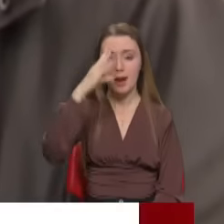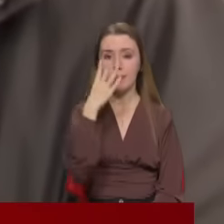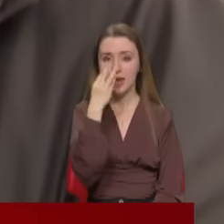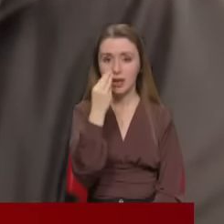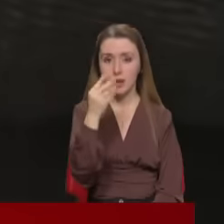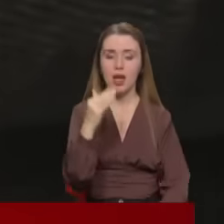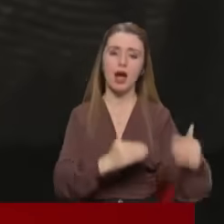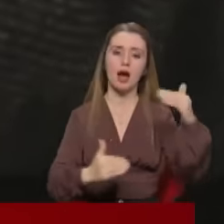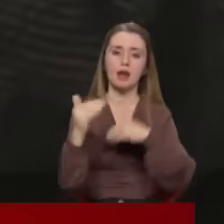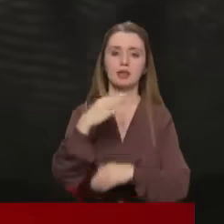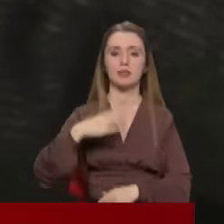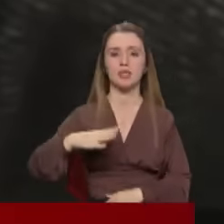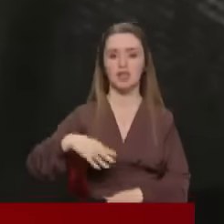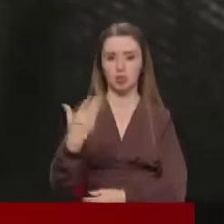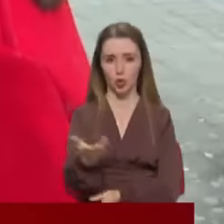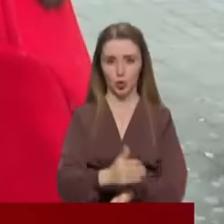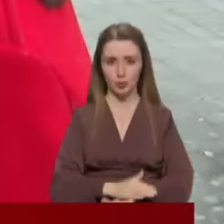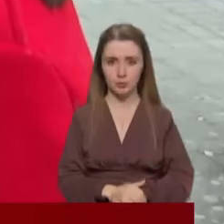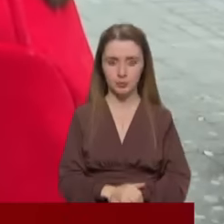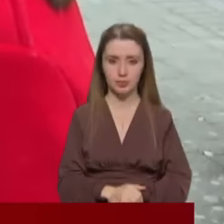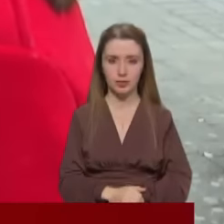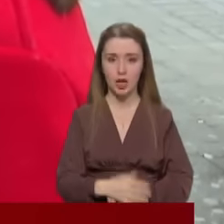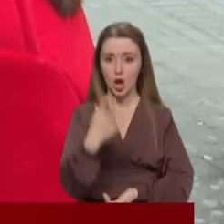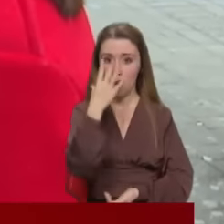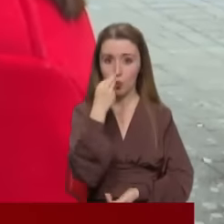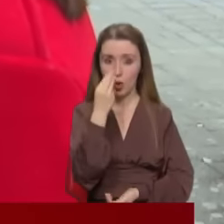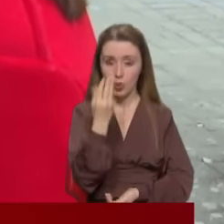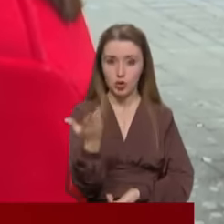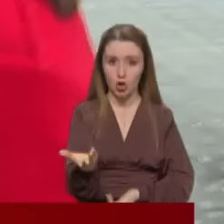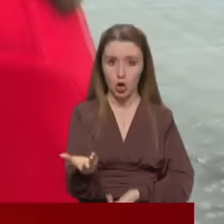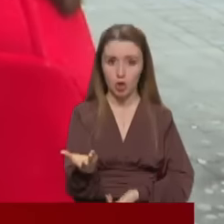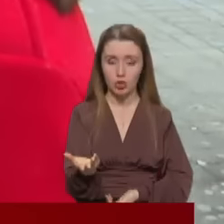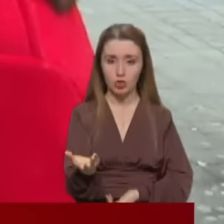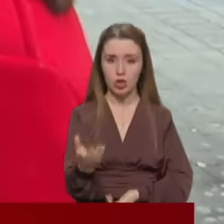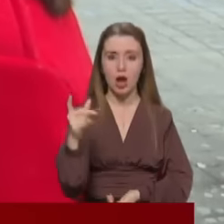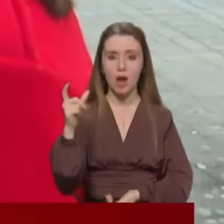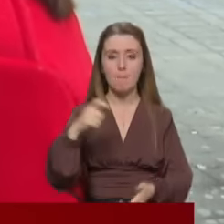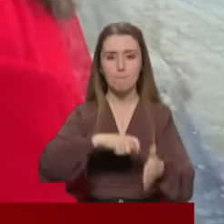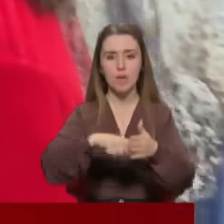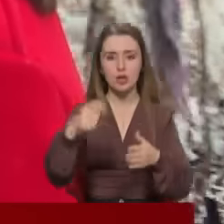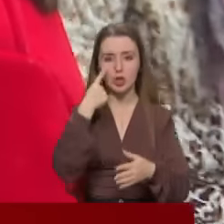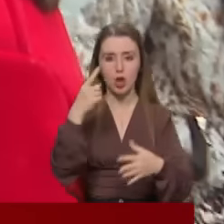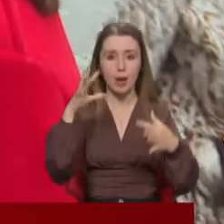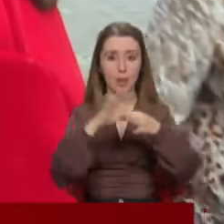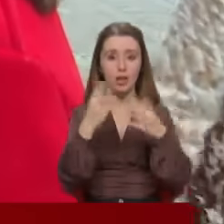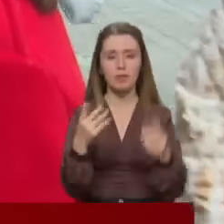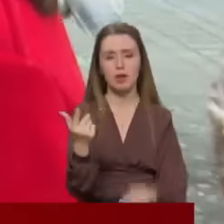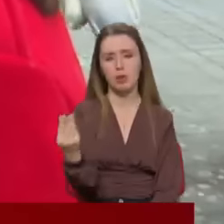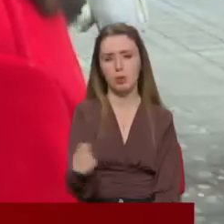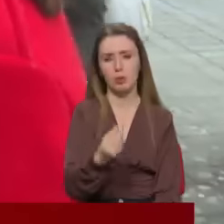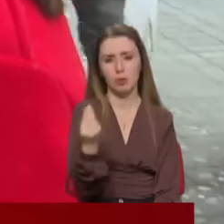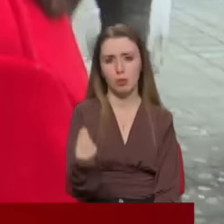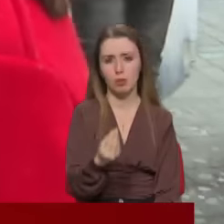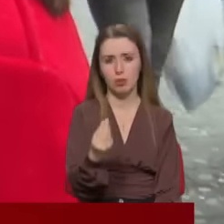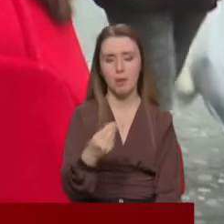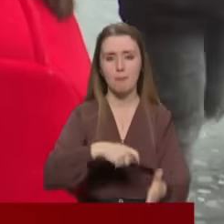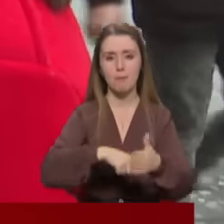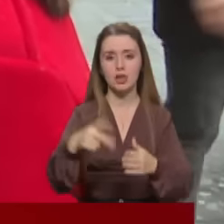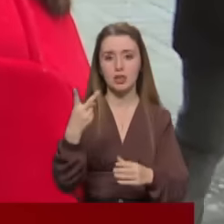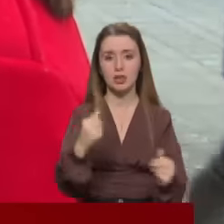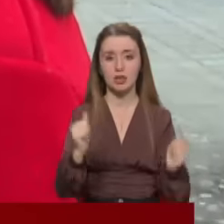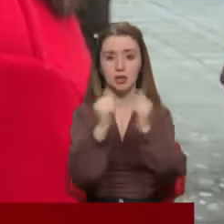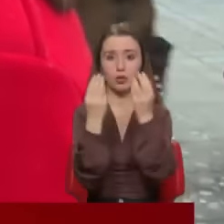de artırılmasını talep ediyorlar. Promosyonlar tabii aylığa göre ayarlıyorlar ama düşük. aylığın iki katı